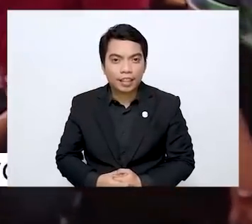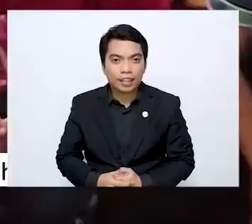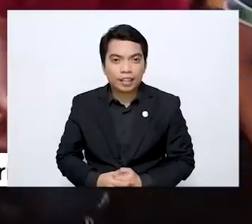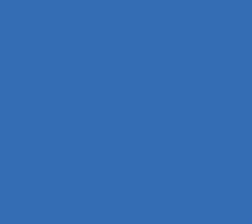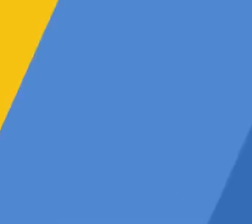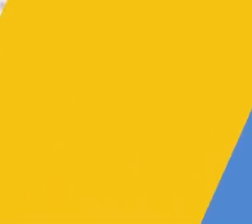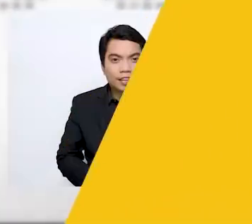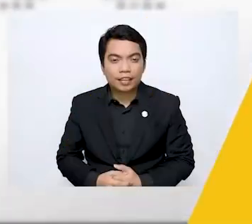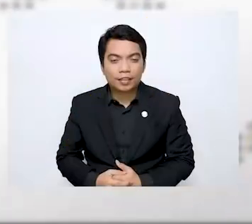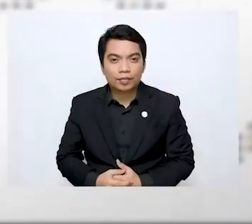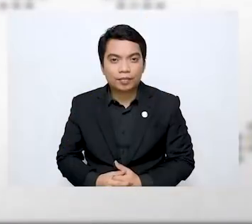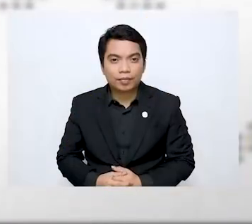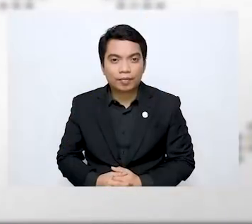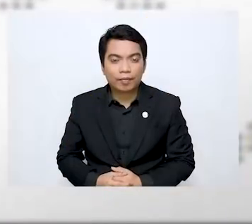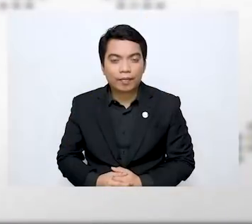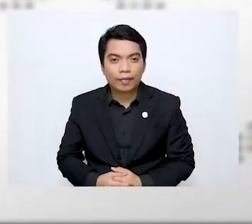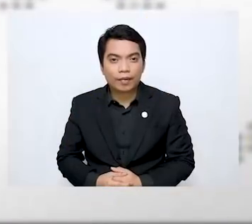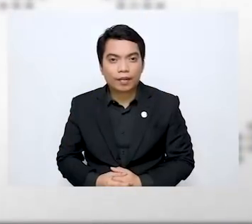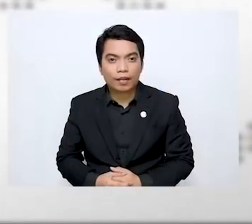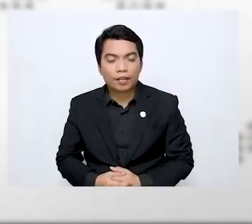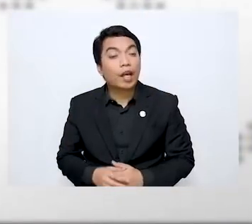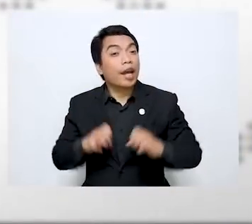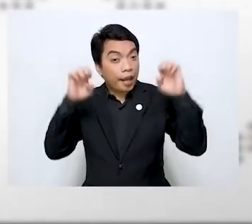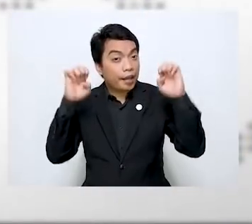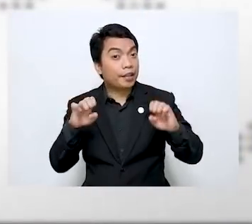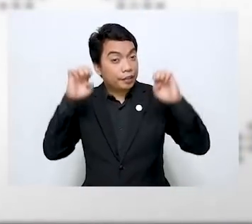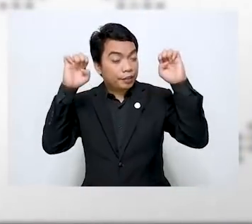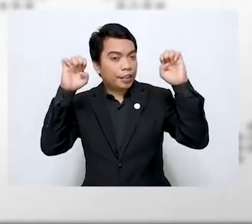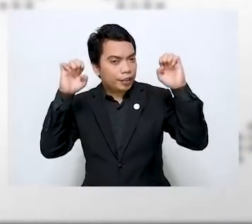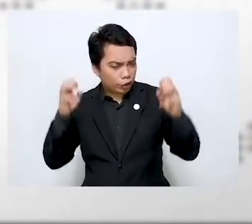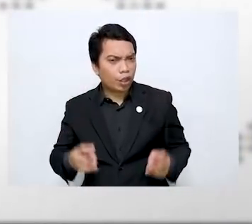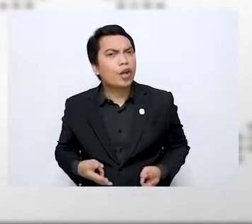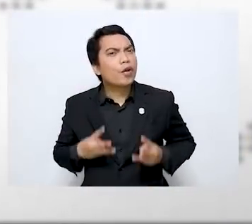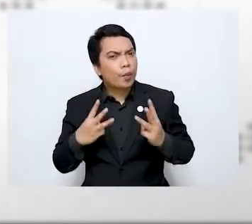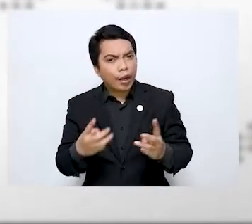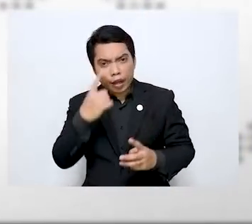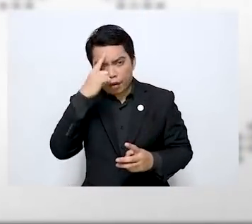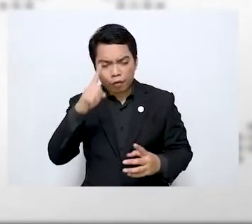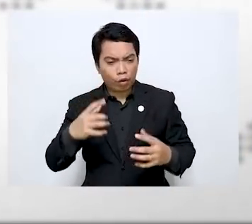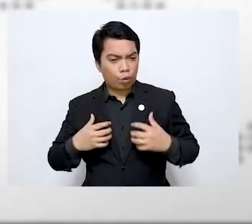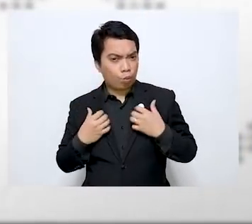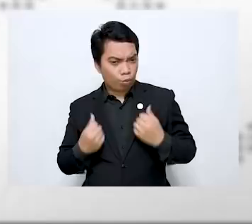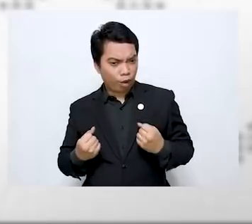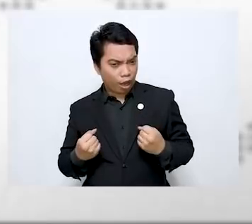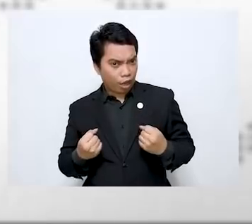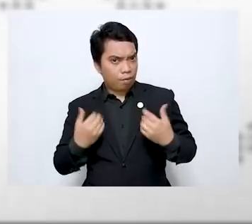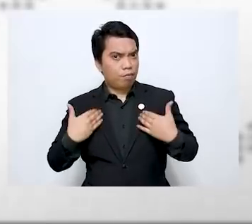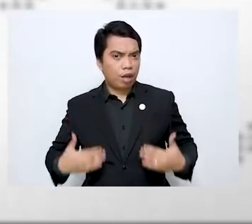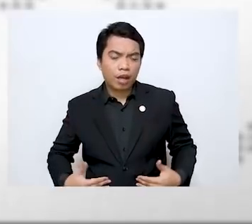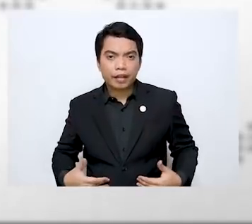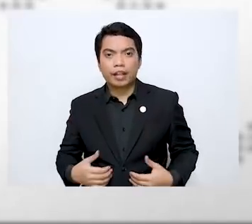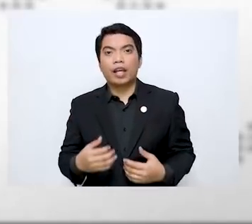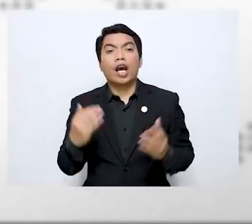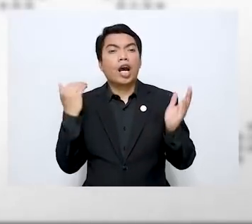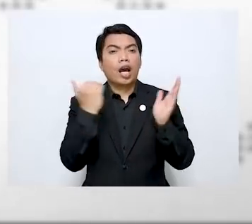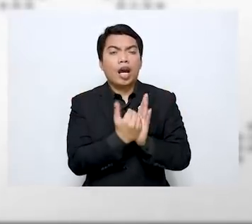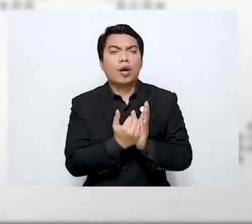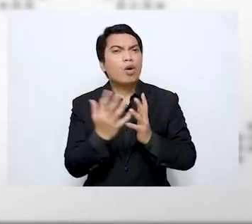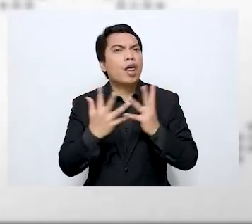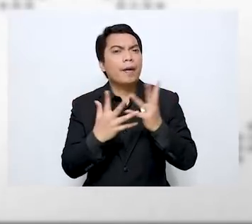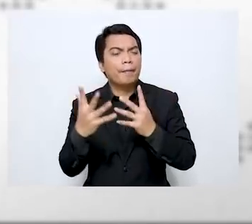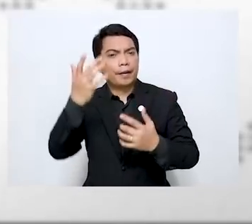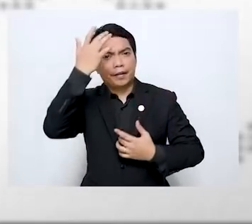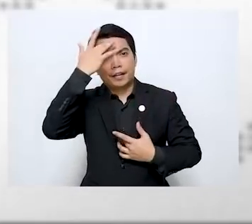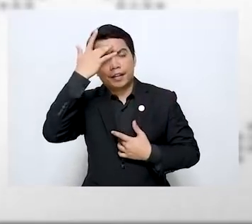Network. Isa ang ehersisyo sa mga paraan upang mapalakas ang immune system at makaiwas sa anumang sakit.